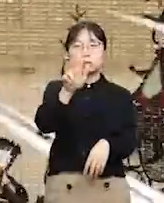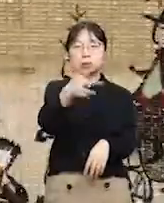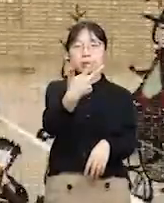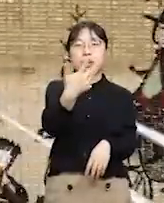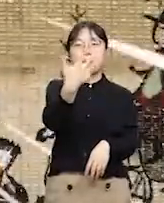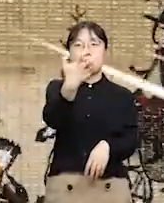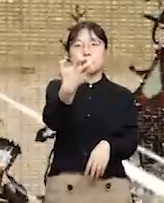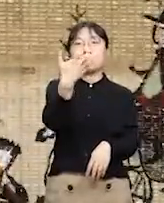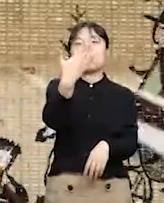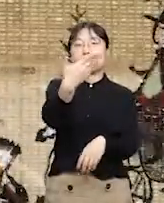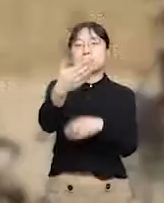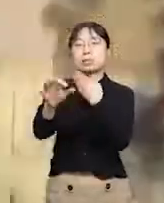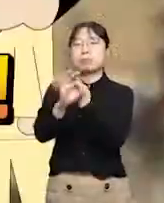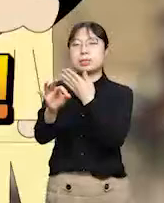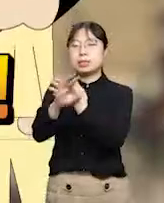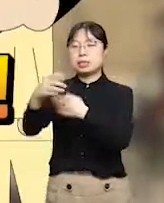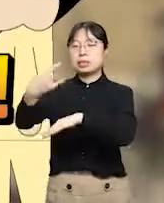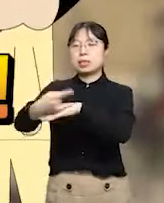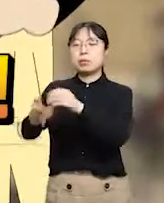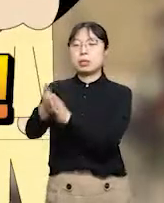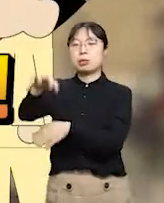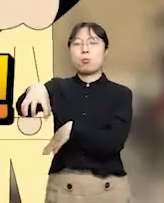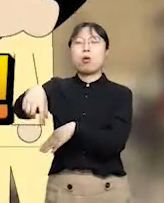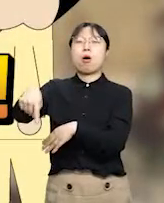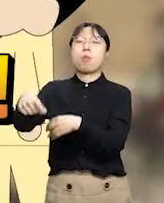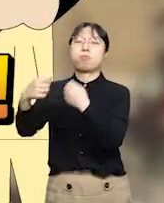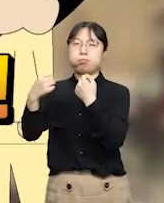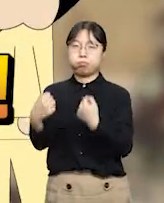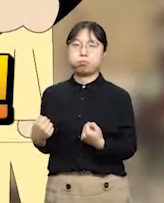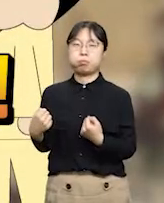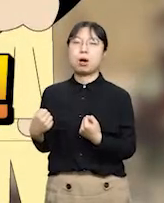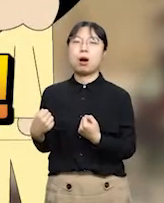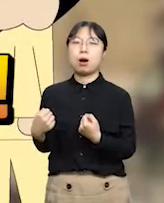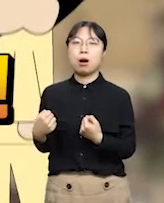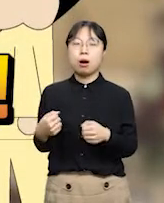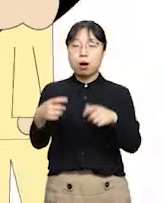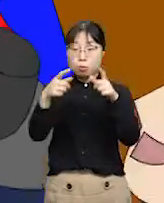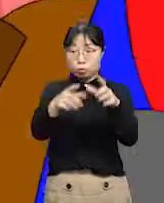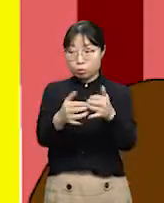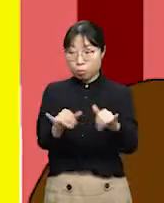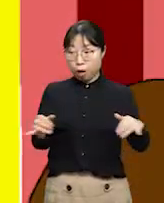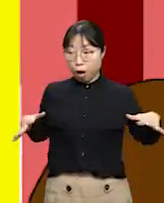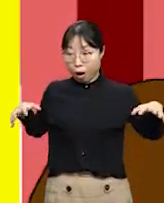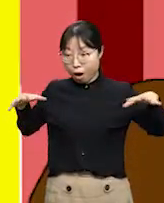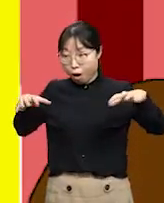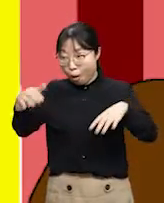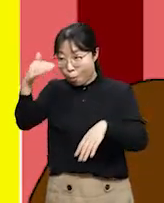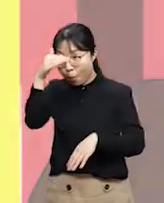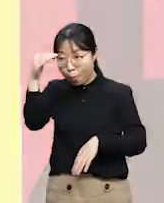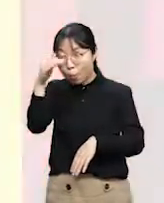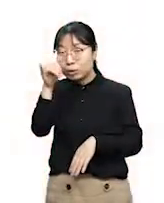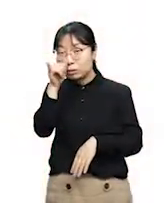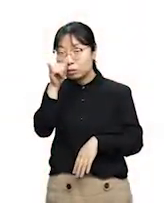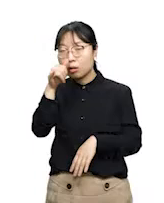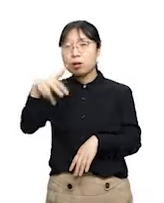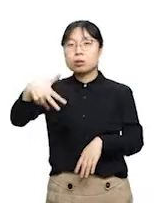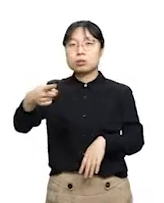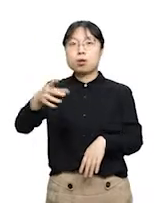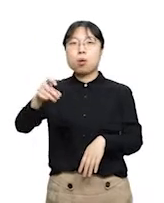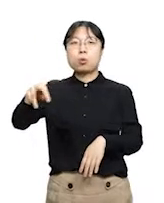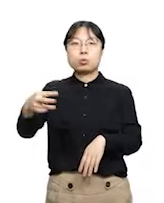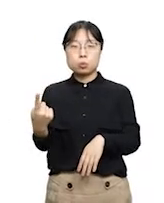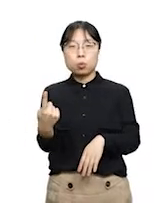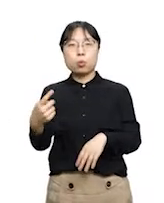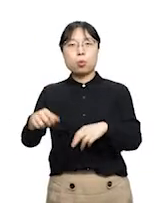잠시 머물러요. 그때 이곳 주민들이 와서 구경을 했겠죠. 그렇죠. 그랬더니 정조 임금께서